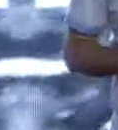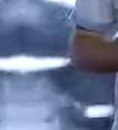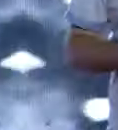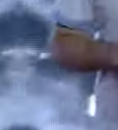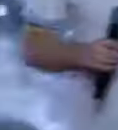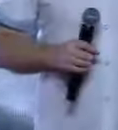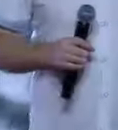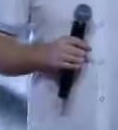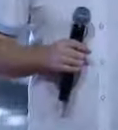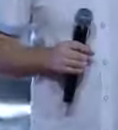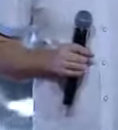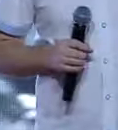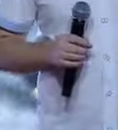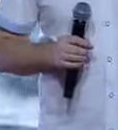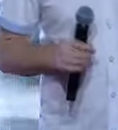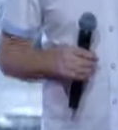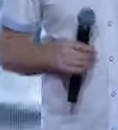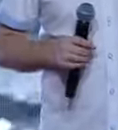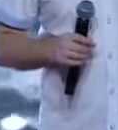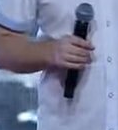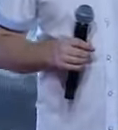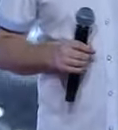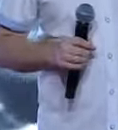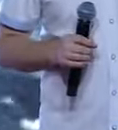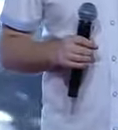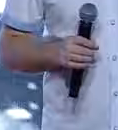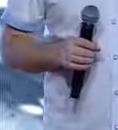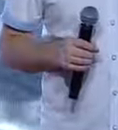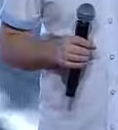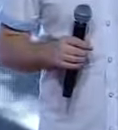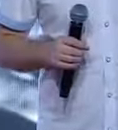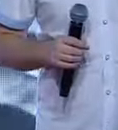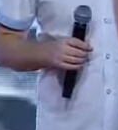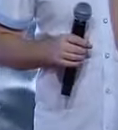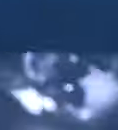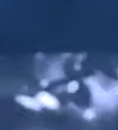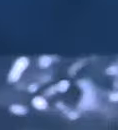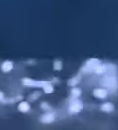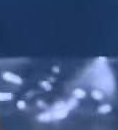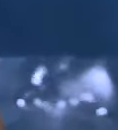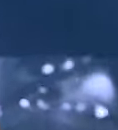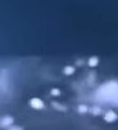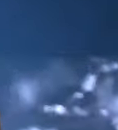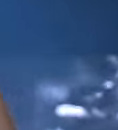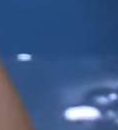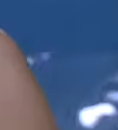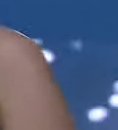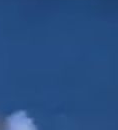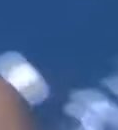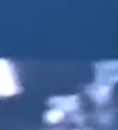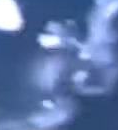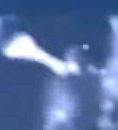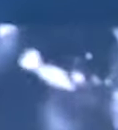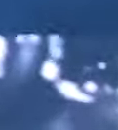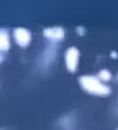ludzi wszystkich wokół nas czystym sercem. Rozjaśnij swoją twarz, odważnie